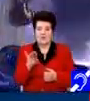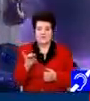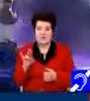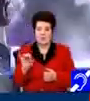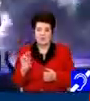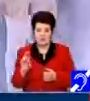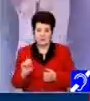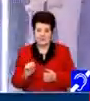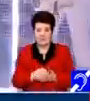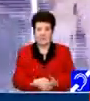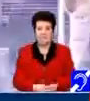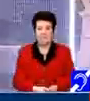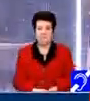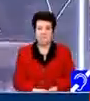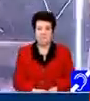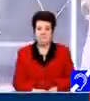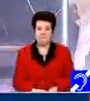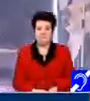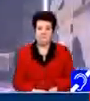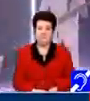discuta conceptul show-ului.